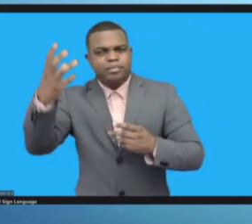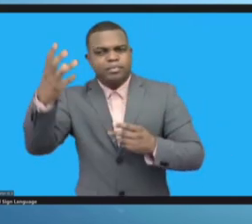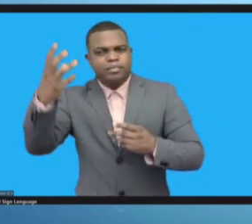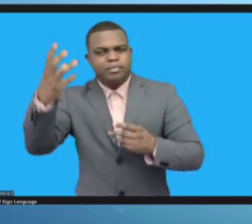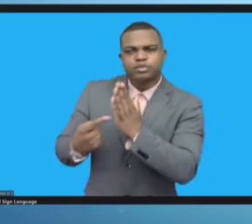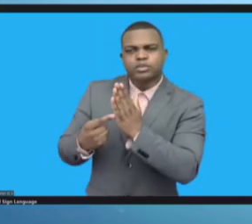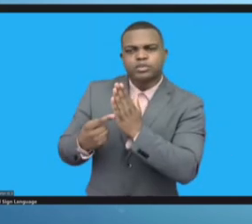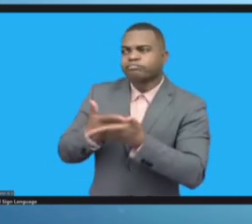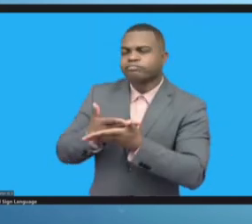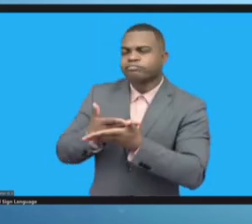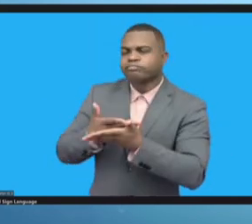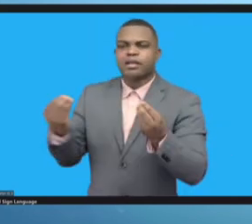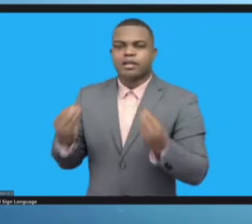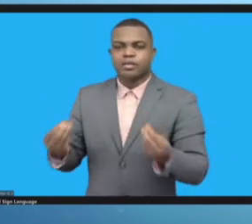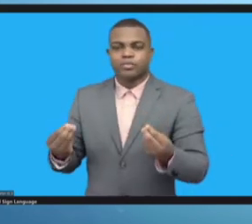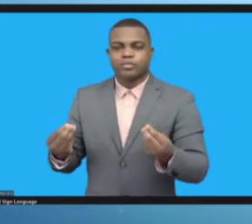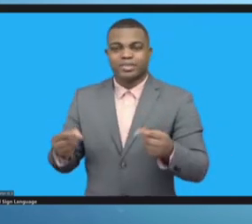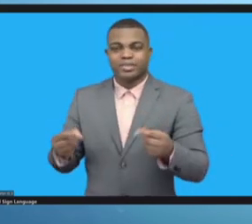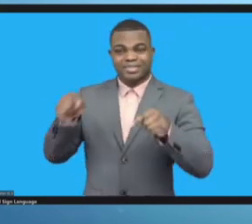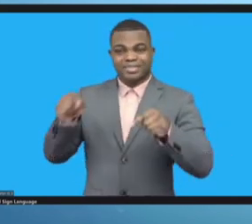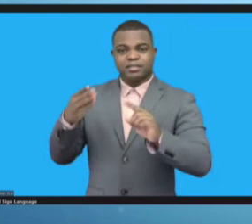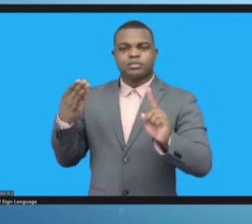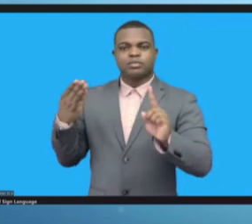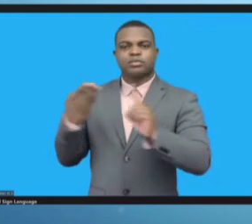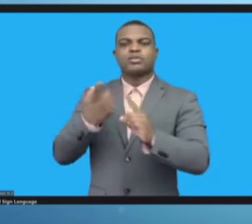agit sur la protection des données. Les données aujourd'hui,